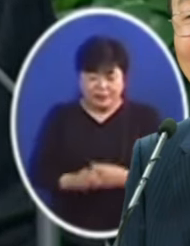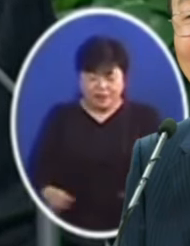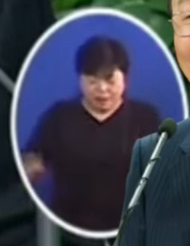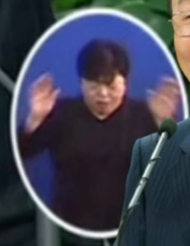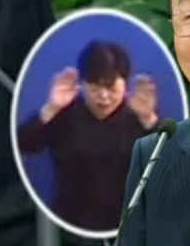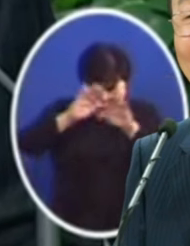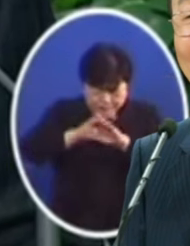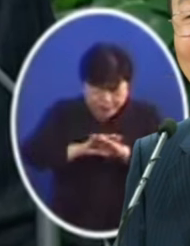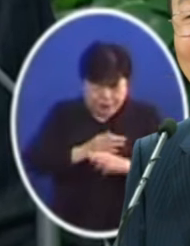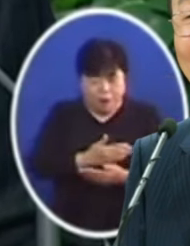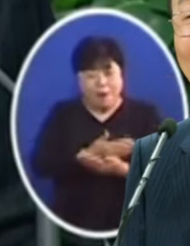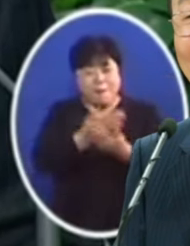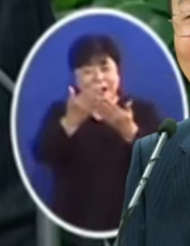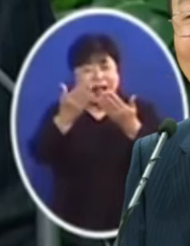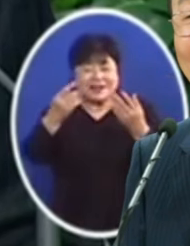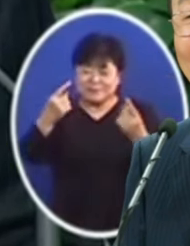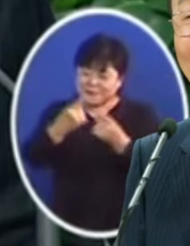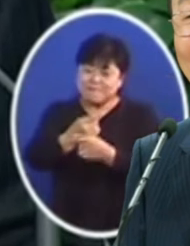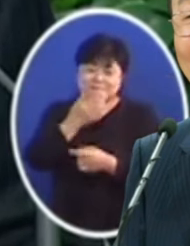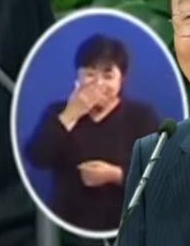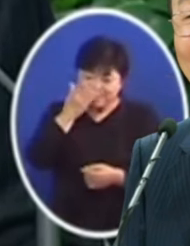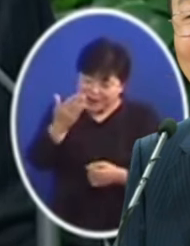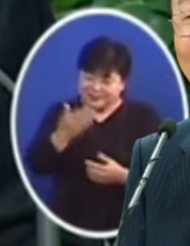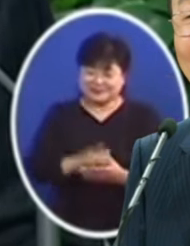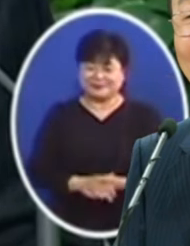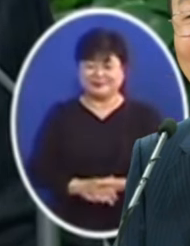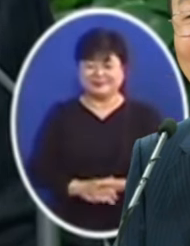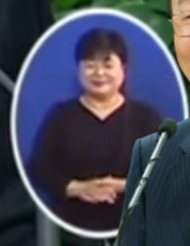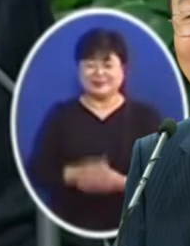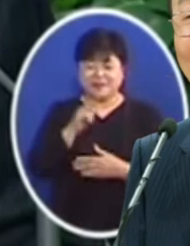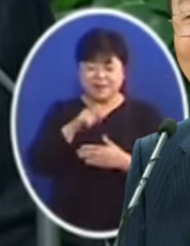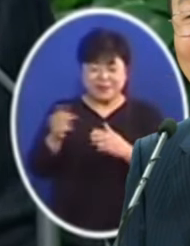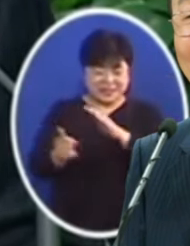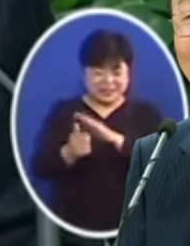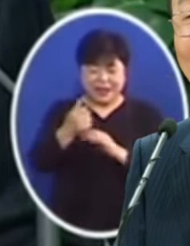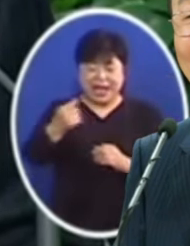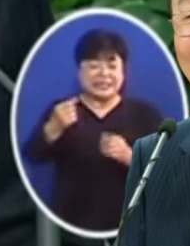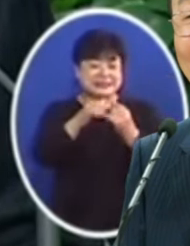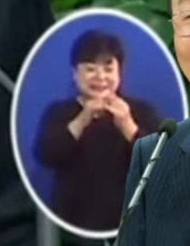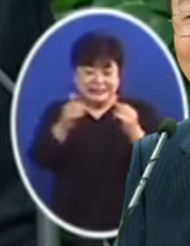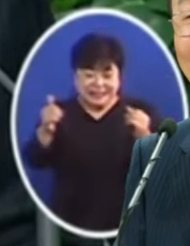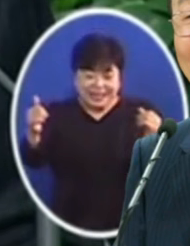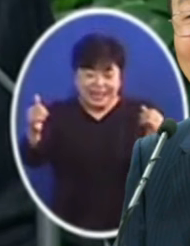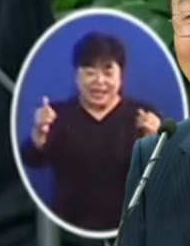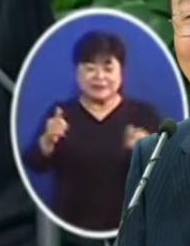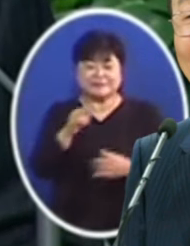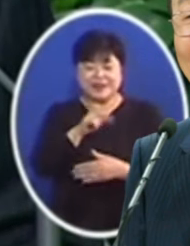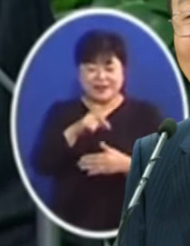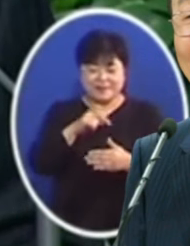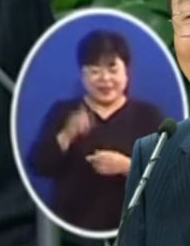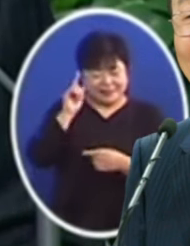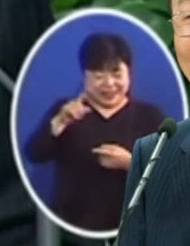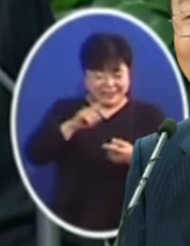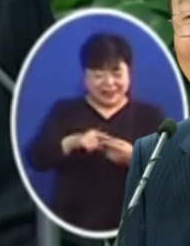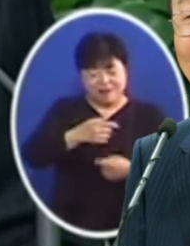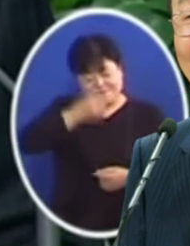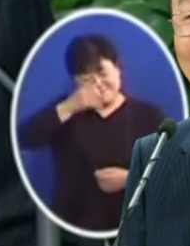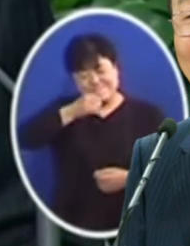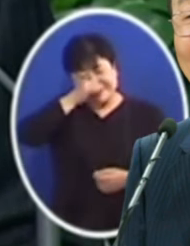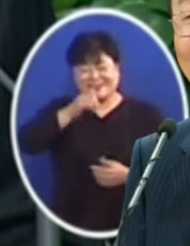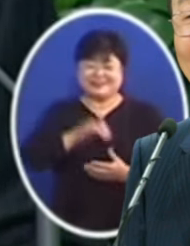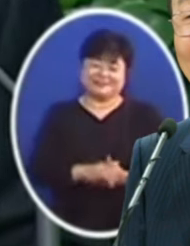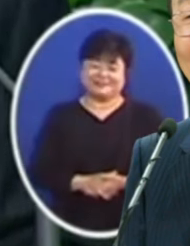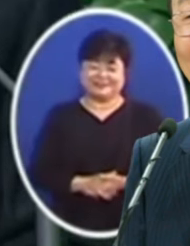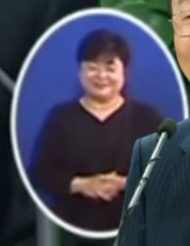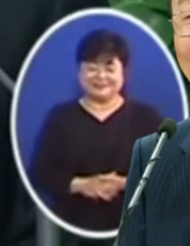밤도 밝은 빛으로 찾아갈 수가 있는 것입니다. 마음에 희망을 가진 사람은 마음속에 내일에 대한 꿈이 생기는